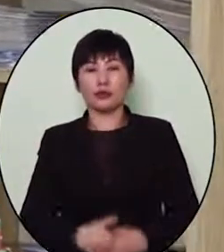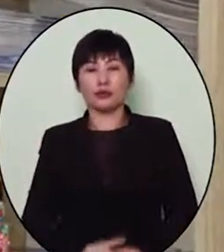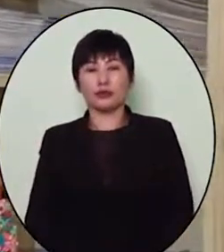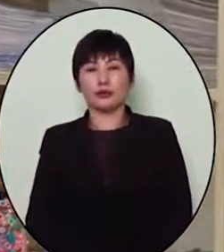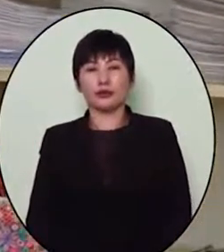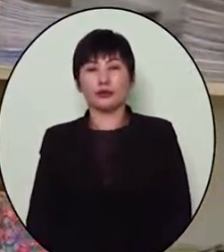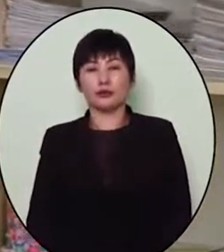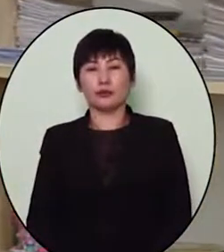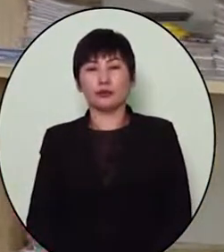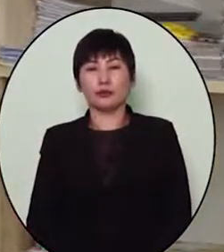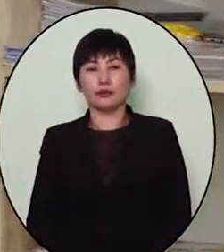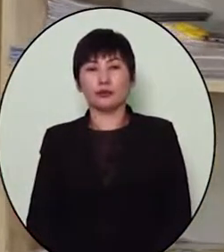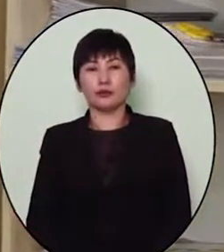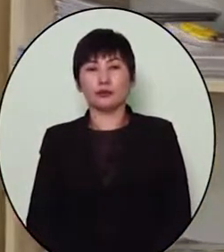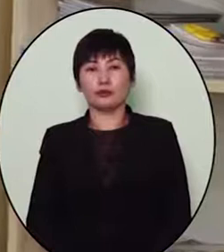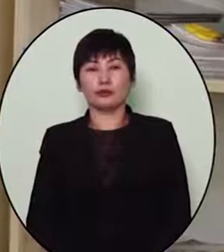уу?